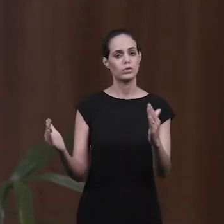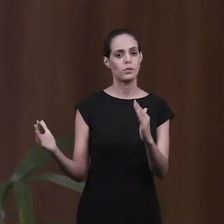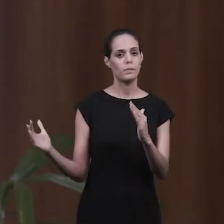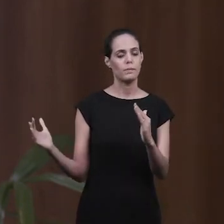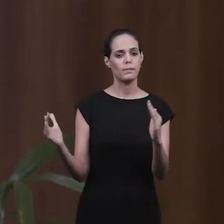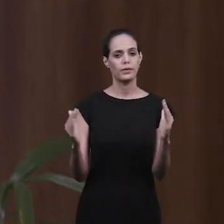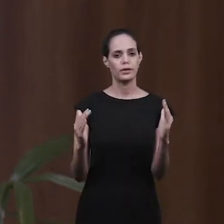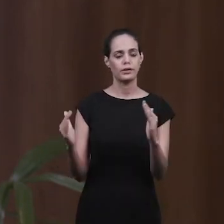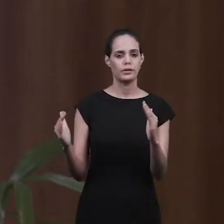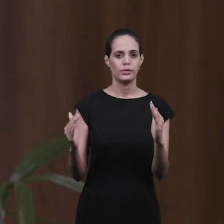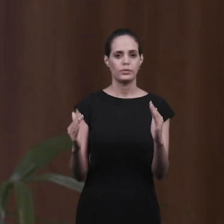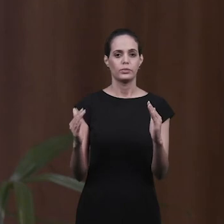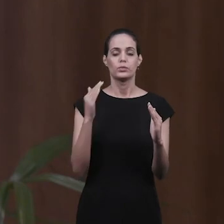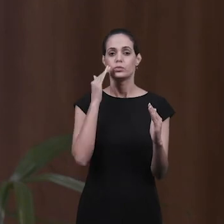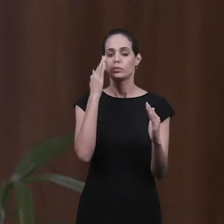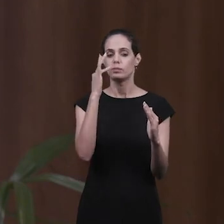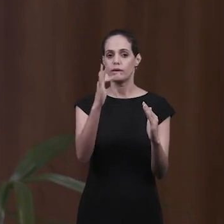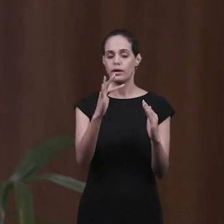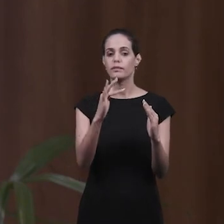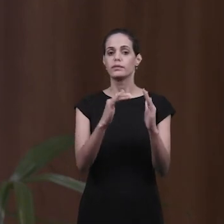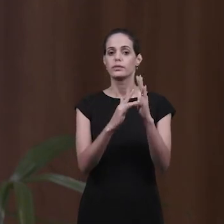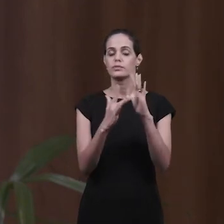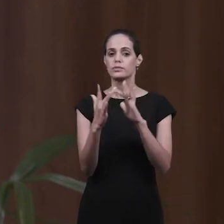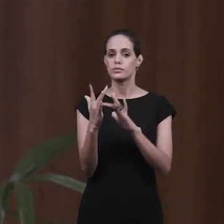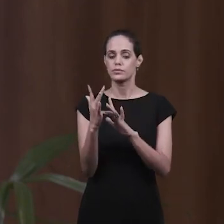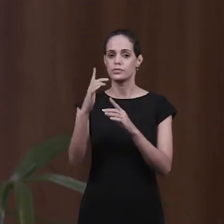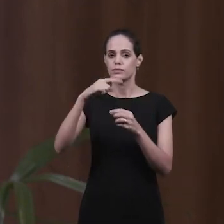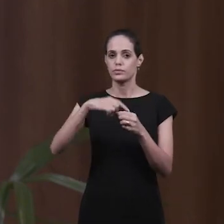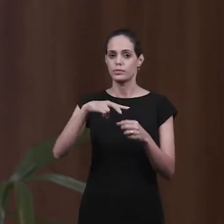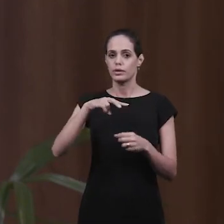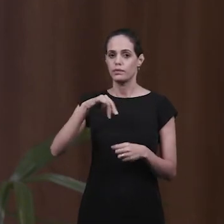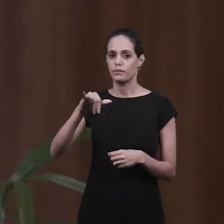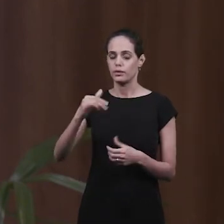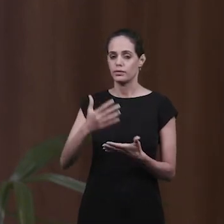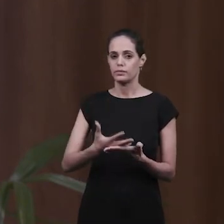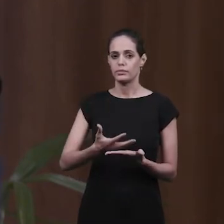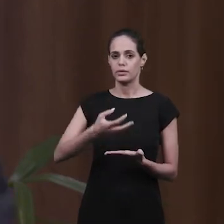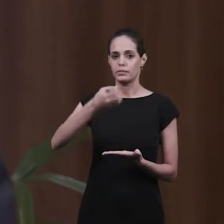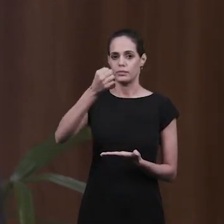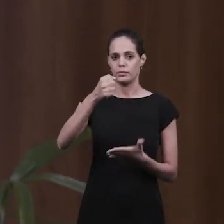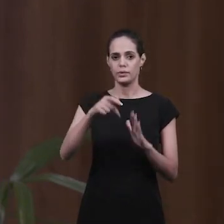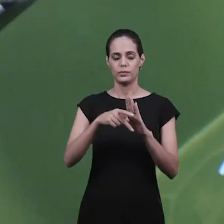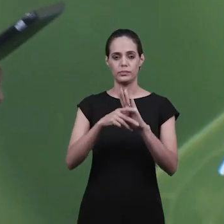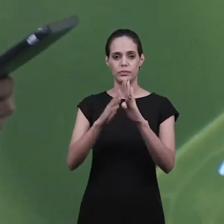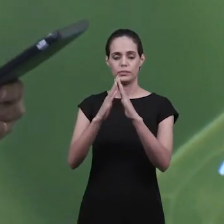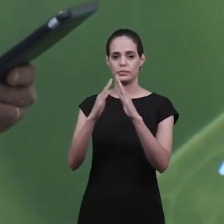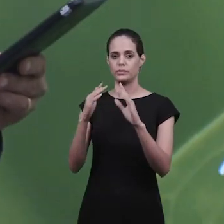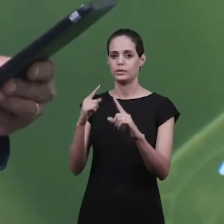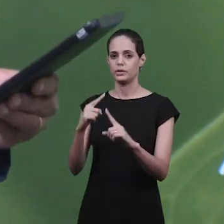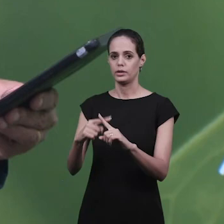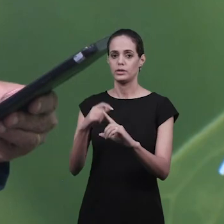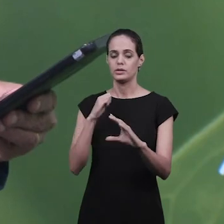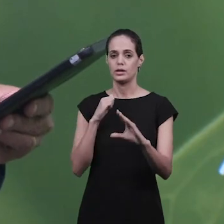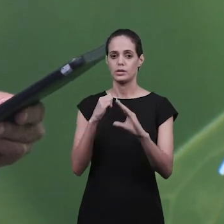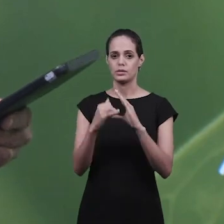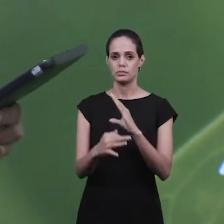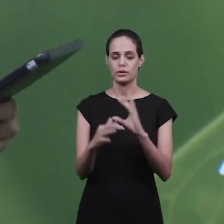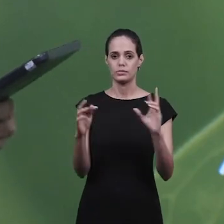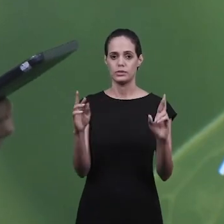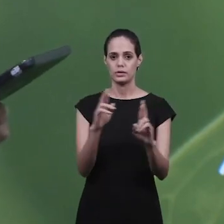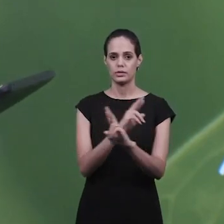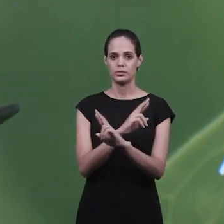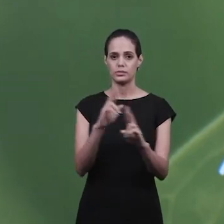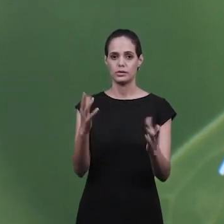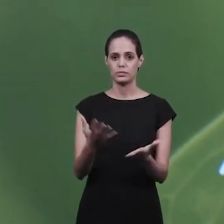allaient montrer ce que nous vivons et aussi la proximité de sa venue, de l'enlèvement de l'Église,